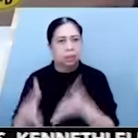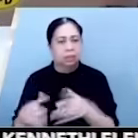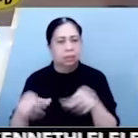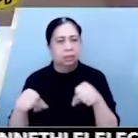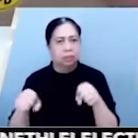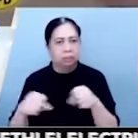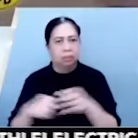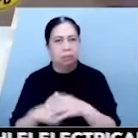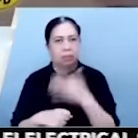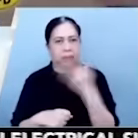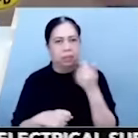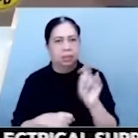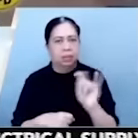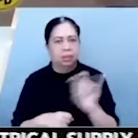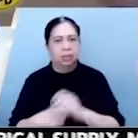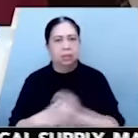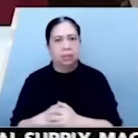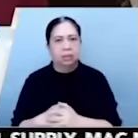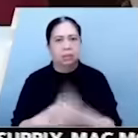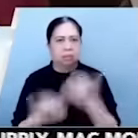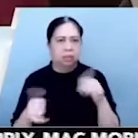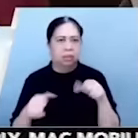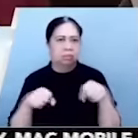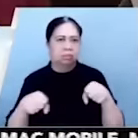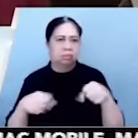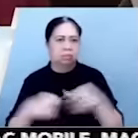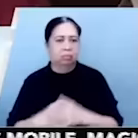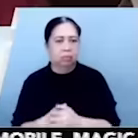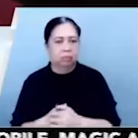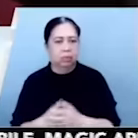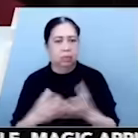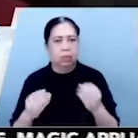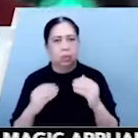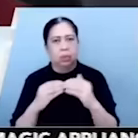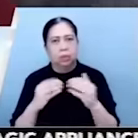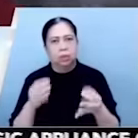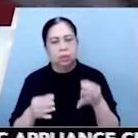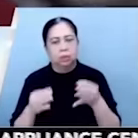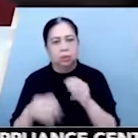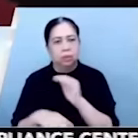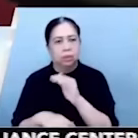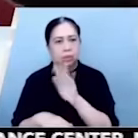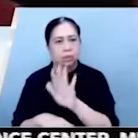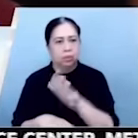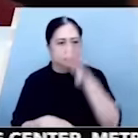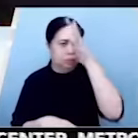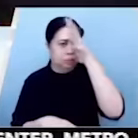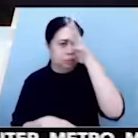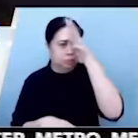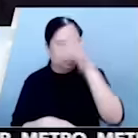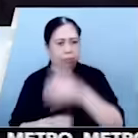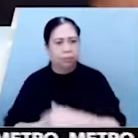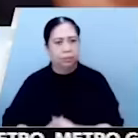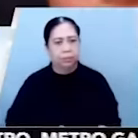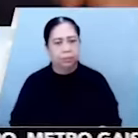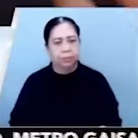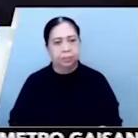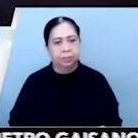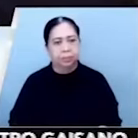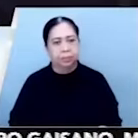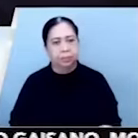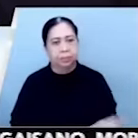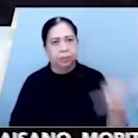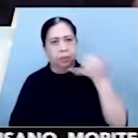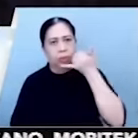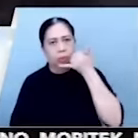lang, nagmaneho pa rin siya. Hustisya naman ang panawagan ng ama ng biktima. Tinawagan lang po kami papunta